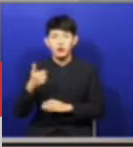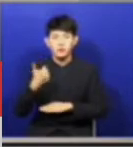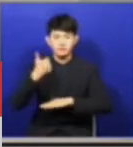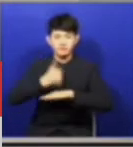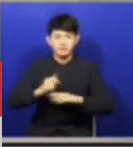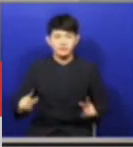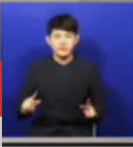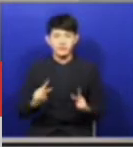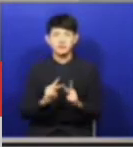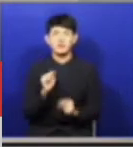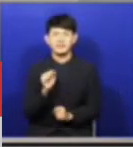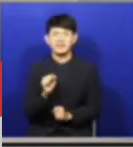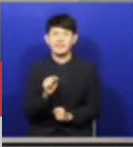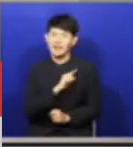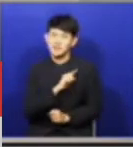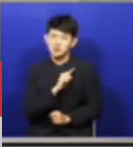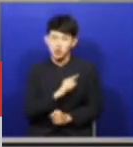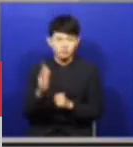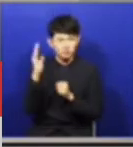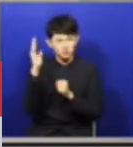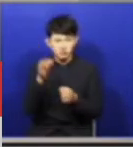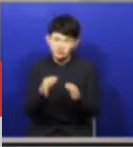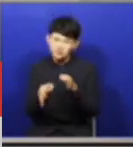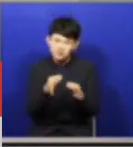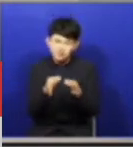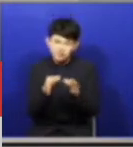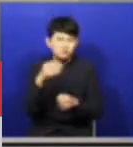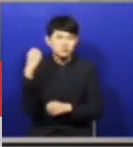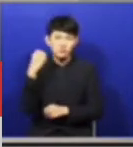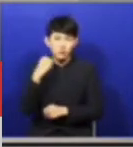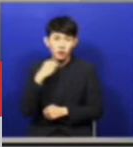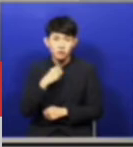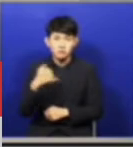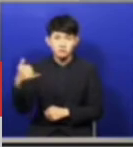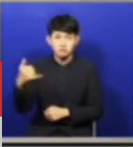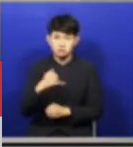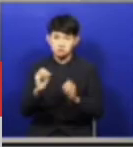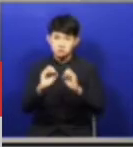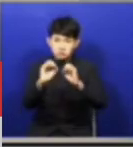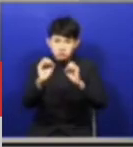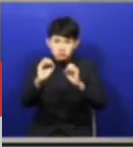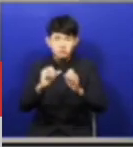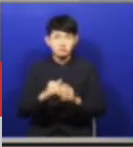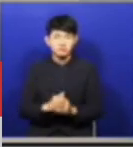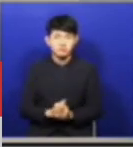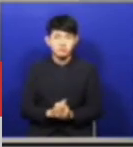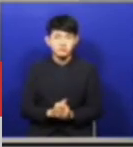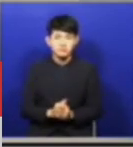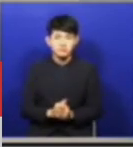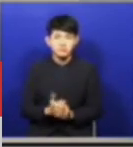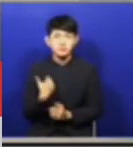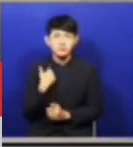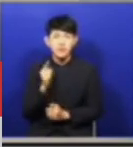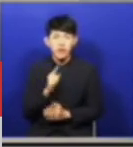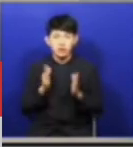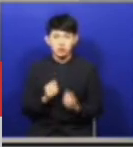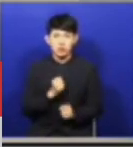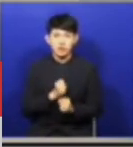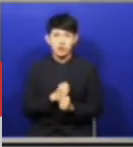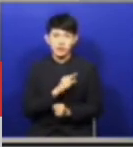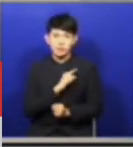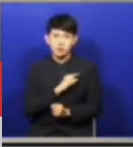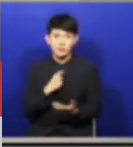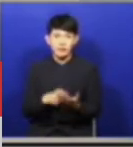งดังว่านี้นะครับมาชี้แจงหลายครั้งไม่เคยมาครับท่านประธานครับส่งแต่เจ้าหน้าที่ของสำนักงาน